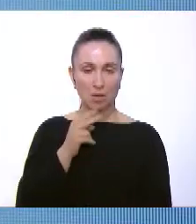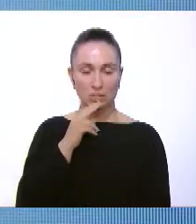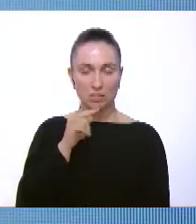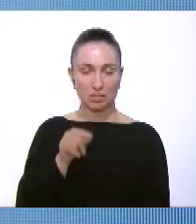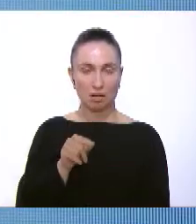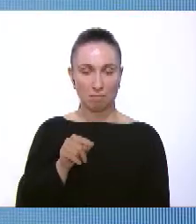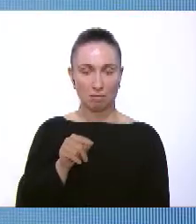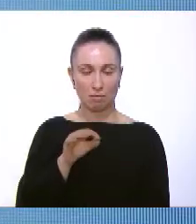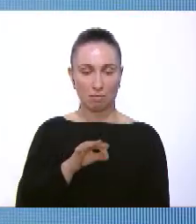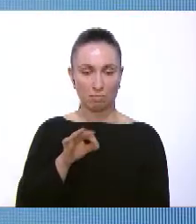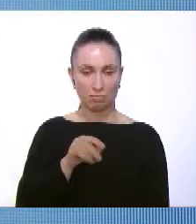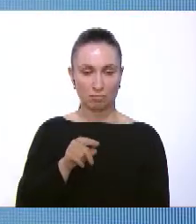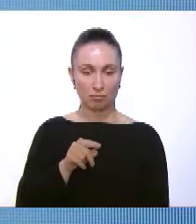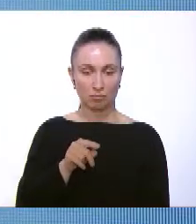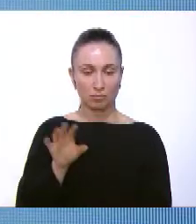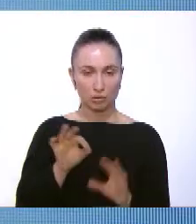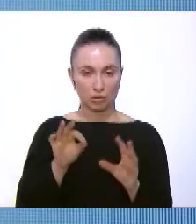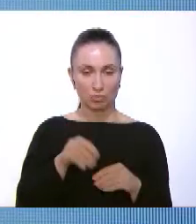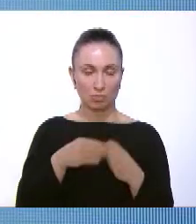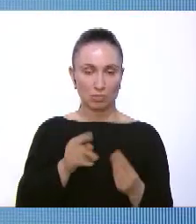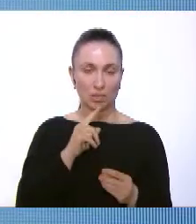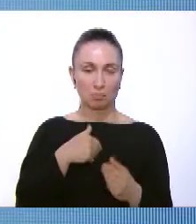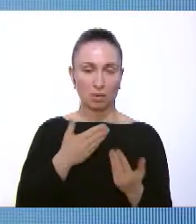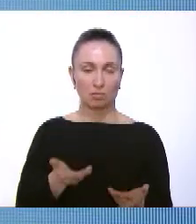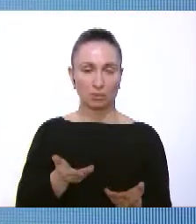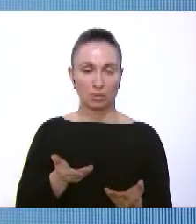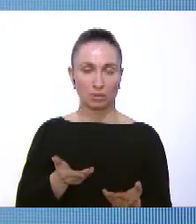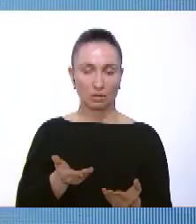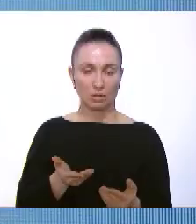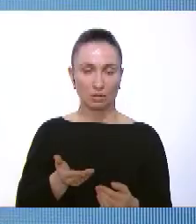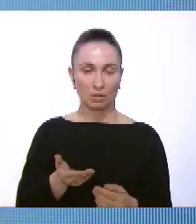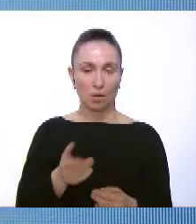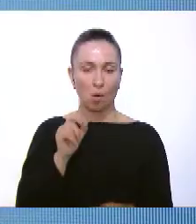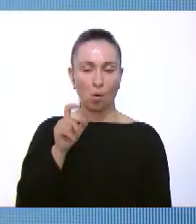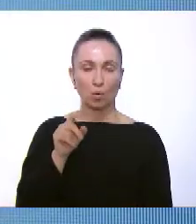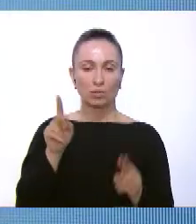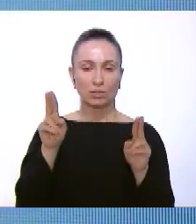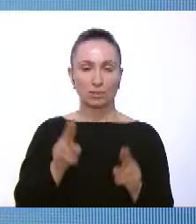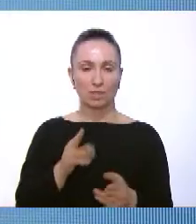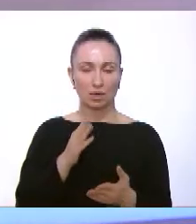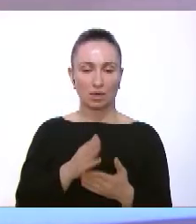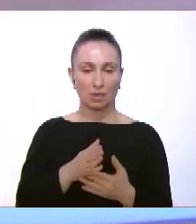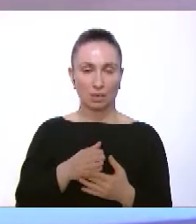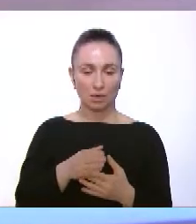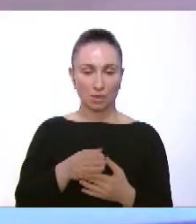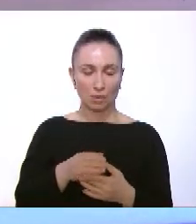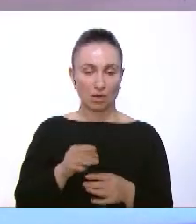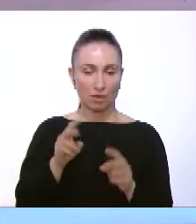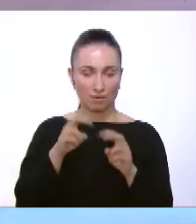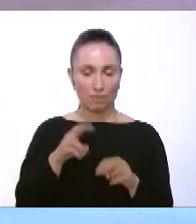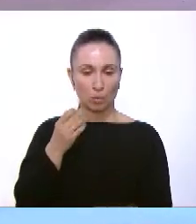წამლების მიმართ შერჩევაში და რა თქმა უნდა, ძირითადი ოქროს სტანდარტი ეს არის კულტურალური